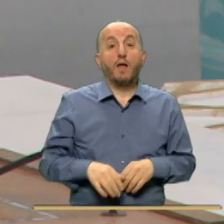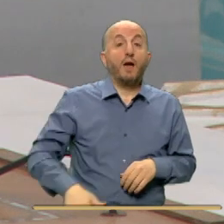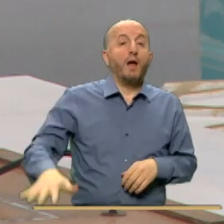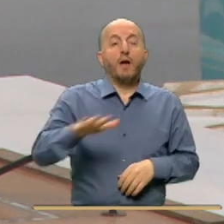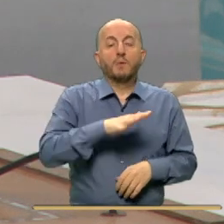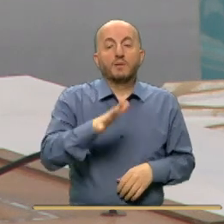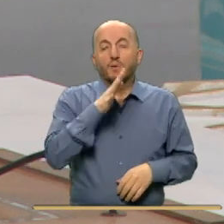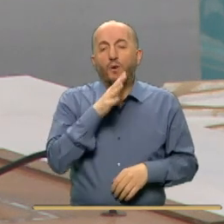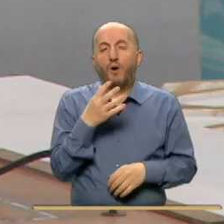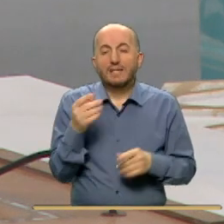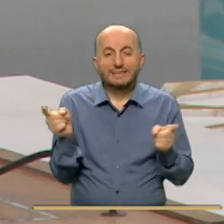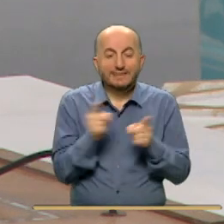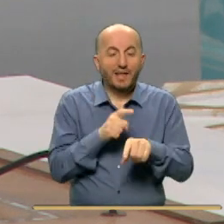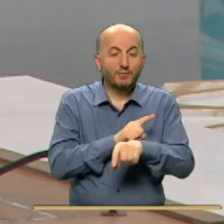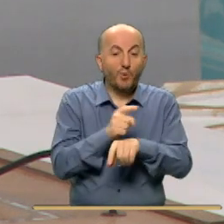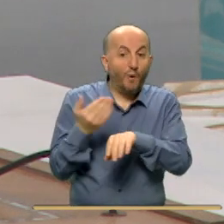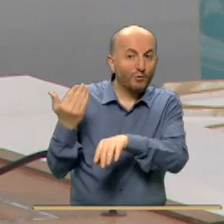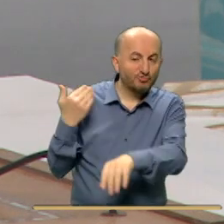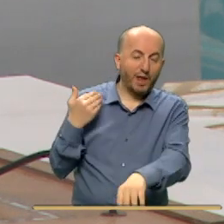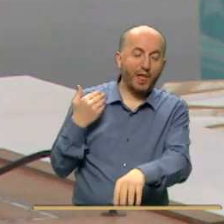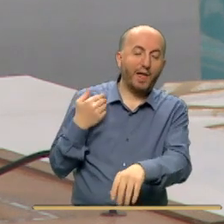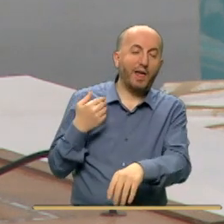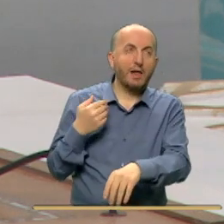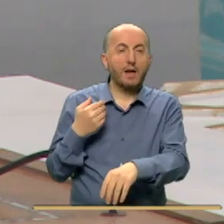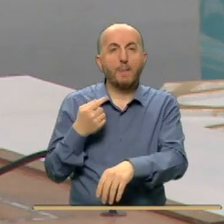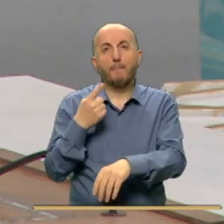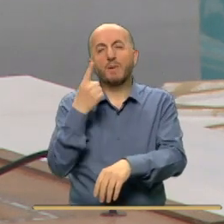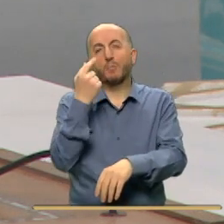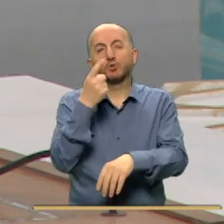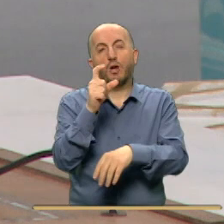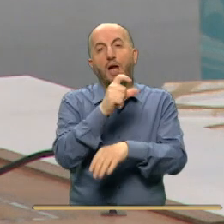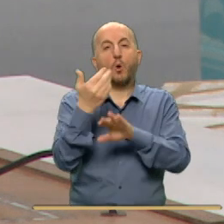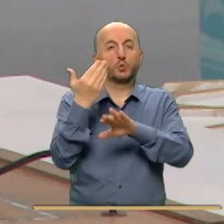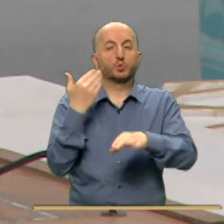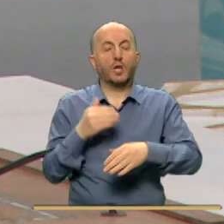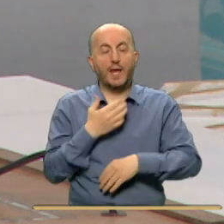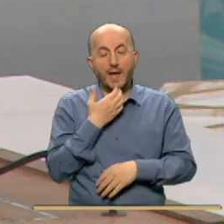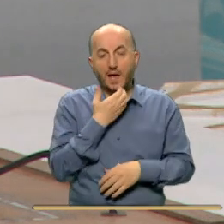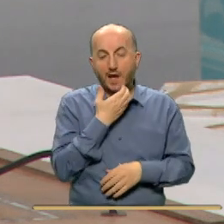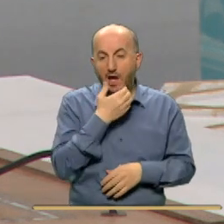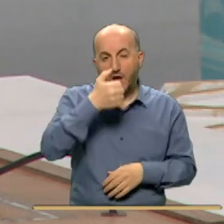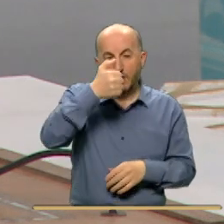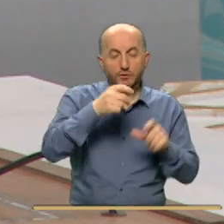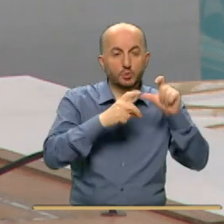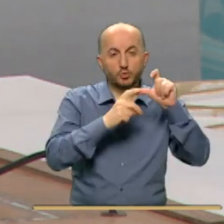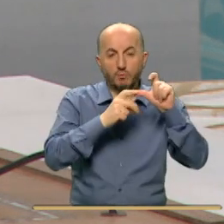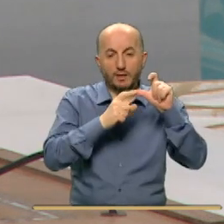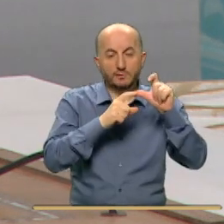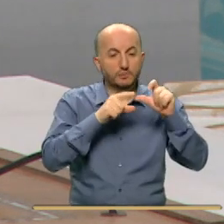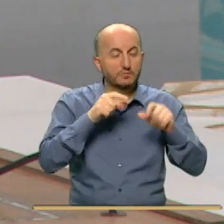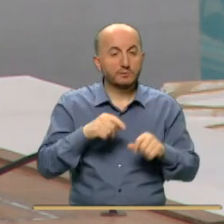Hepimiz biliyoruz ki çok kısa bir süre önce, bundan yaklaşık 1,5 ay kadar önce, 6 Şubat'ta